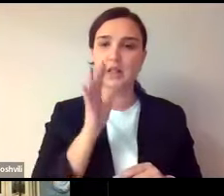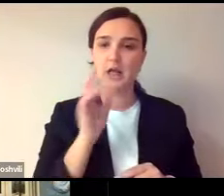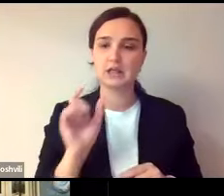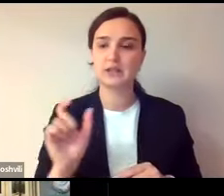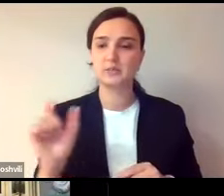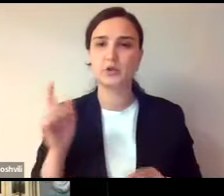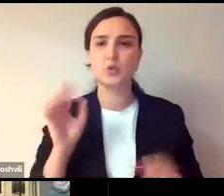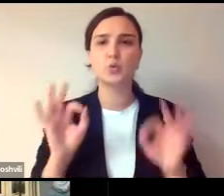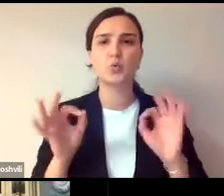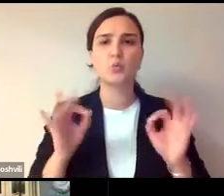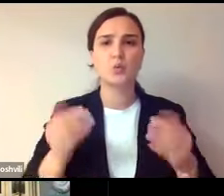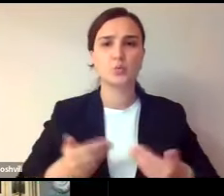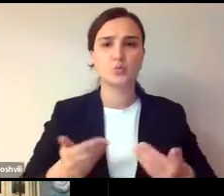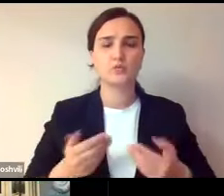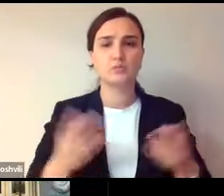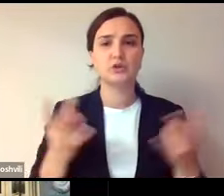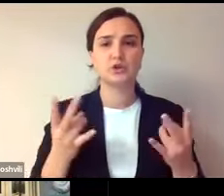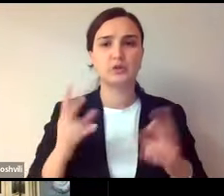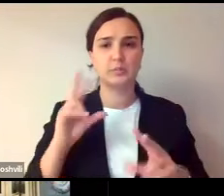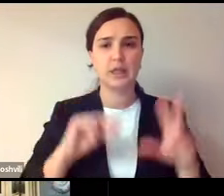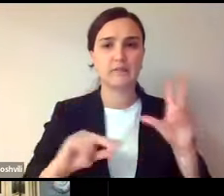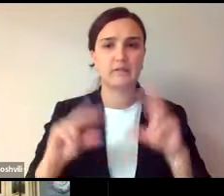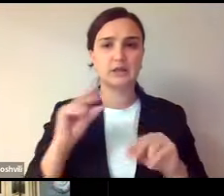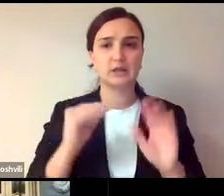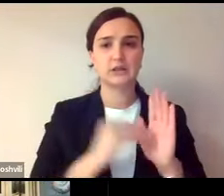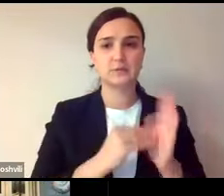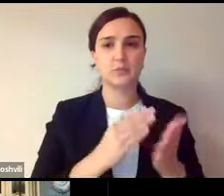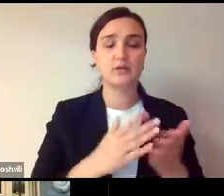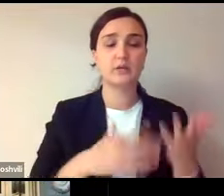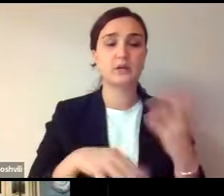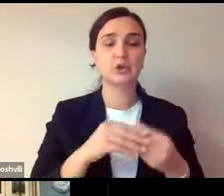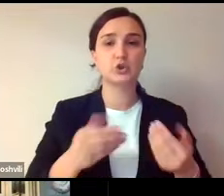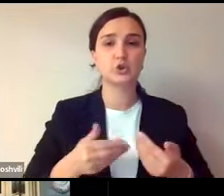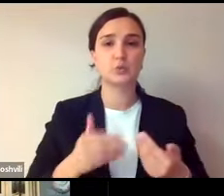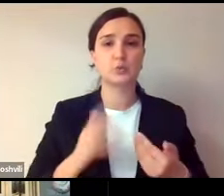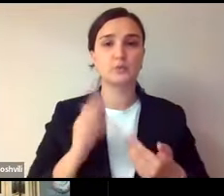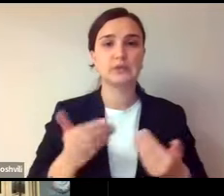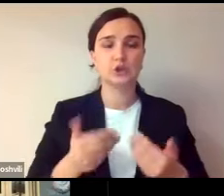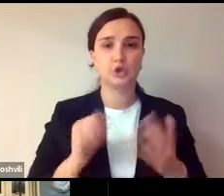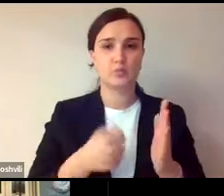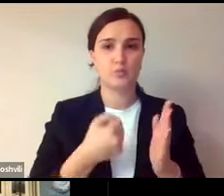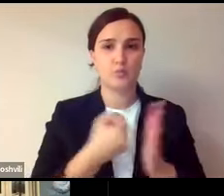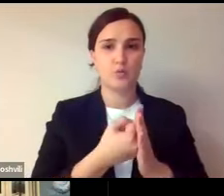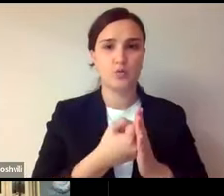ნორმალურ ცხოვრებას ჭირდება, გათვალისწინებულია და ისინი იცხოვრებენ სიცოცხლის